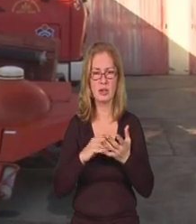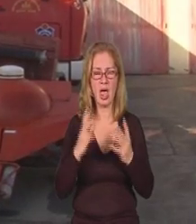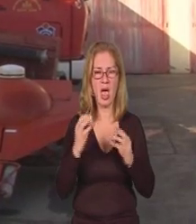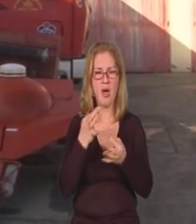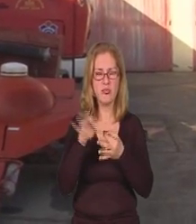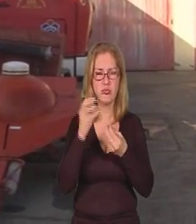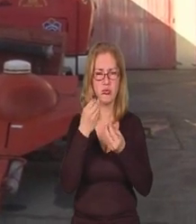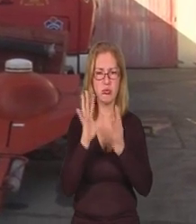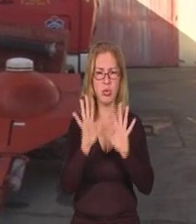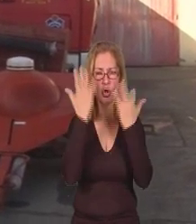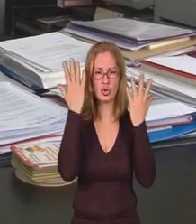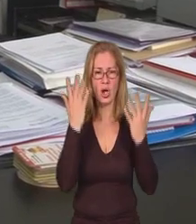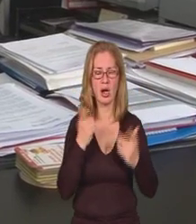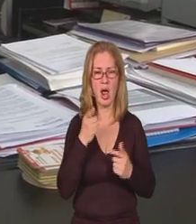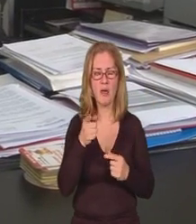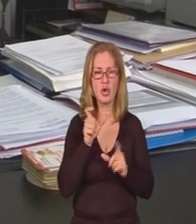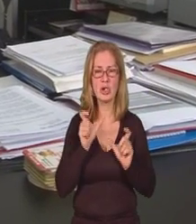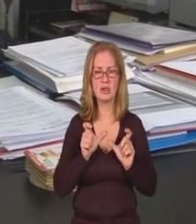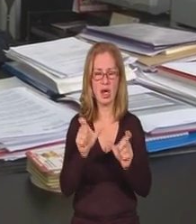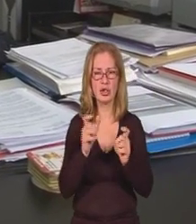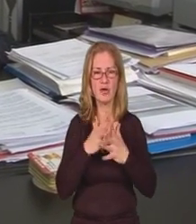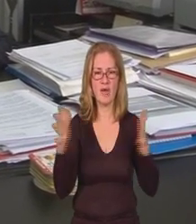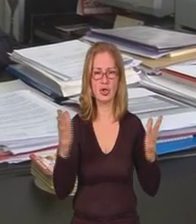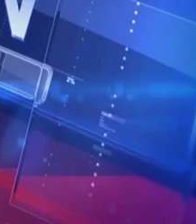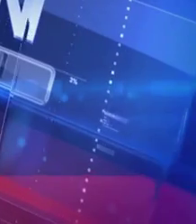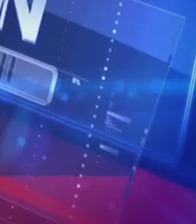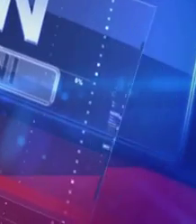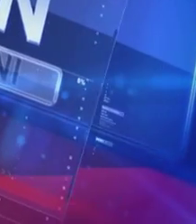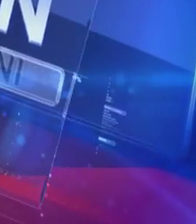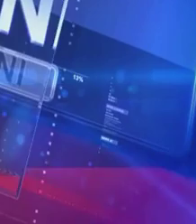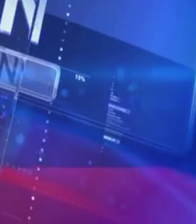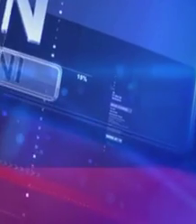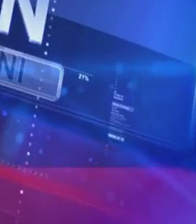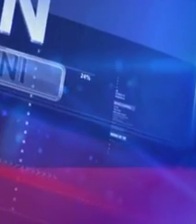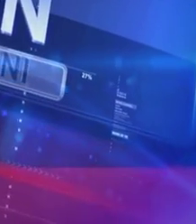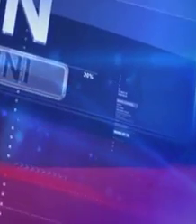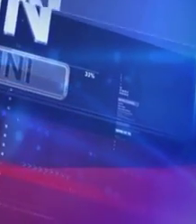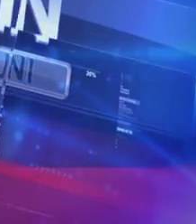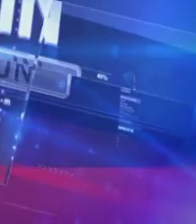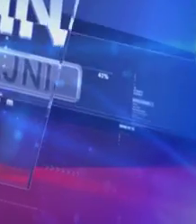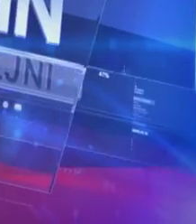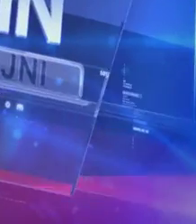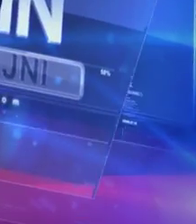za bezbednost, jer se upravo na taj način sprečava nastanak većih požara.